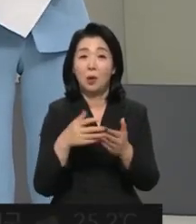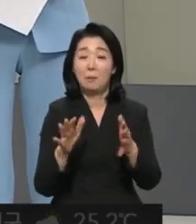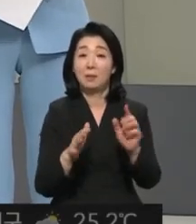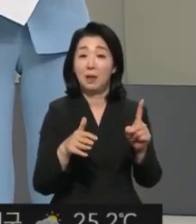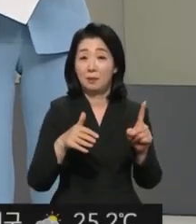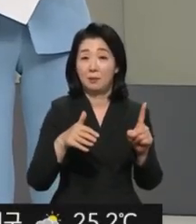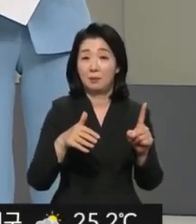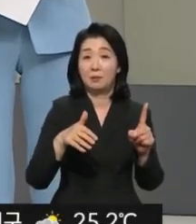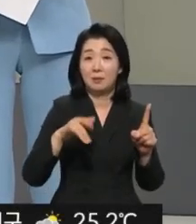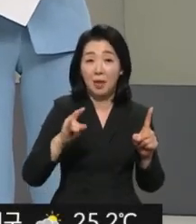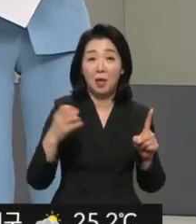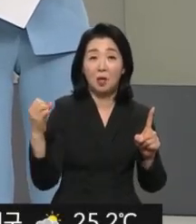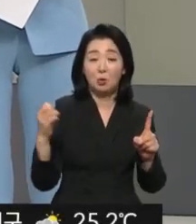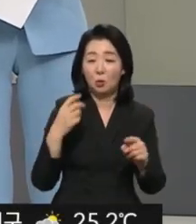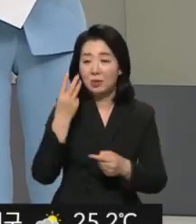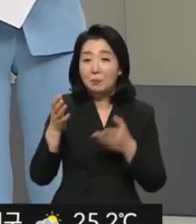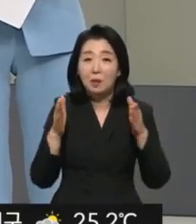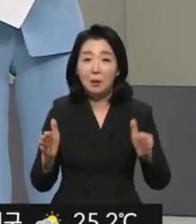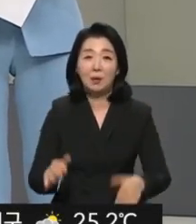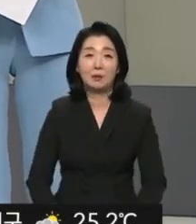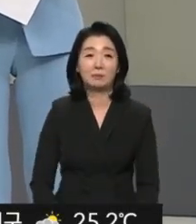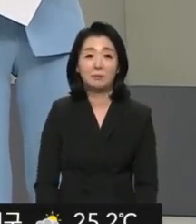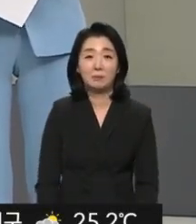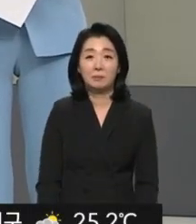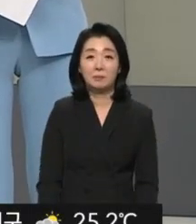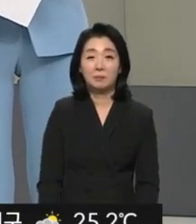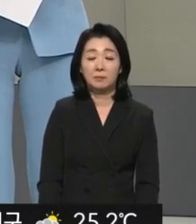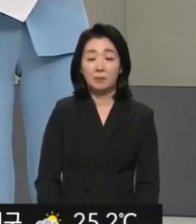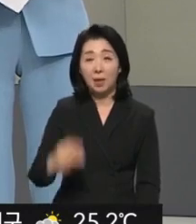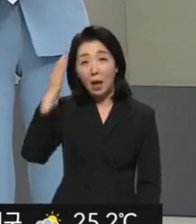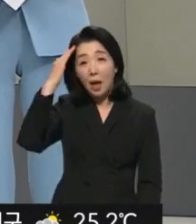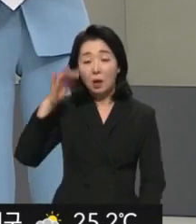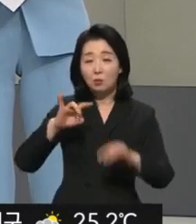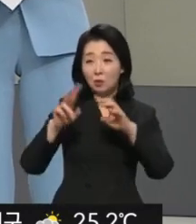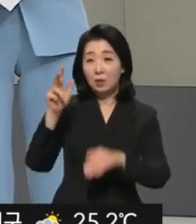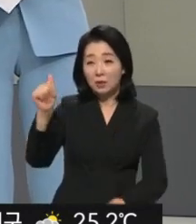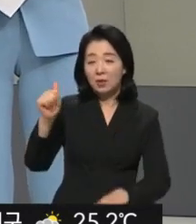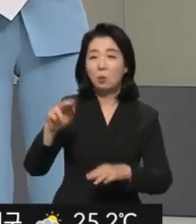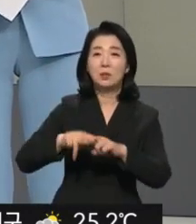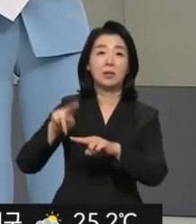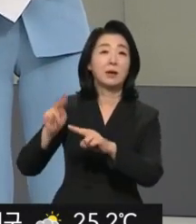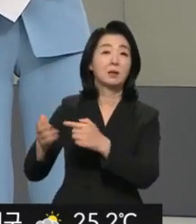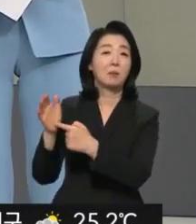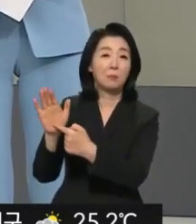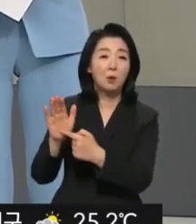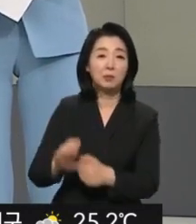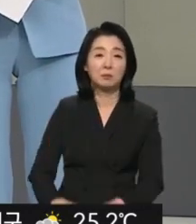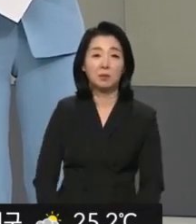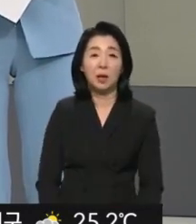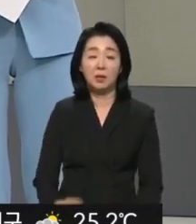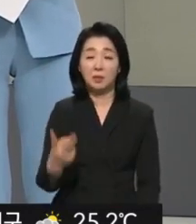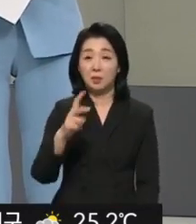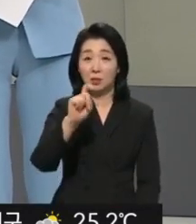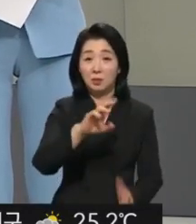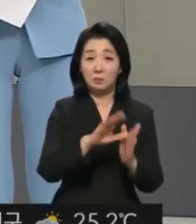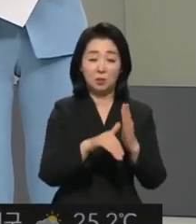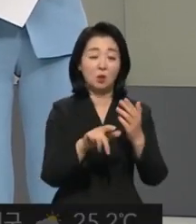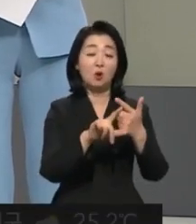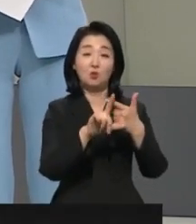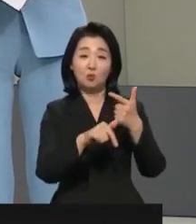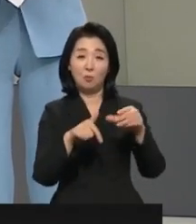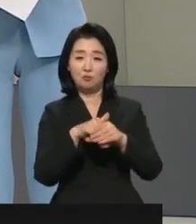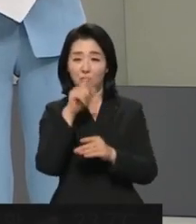가져왔습니다. 정승일 한전 사장이 오늘 사의를 표명했습니다. 정 사장, 2021년 6월 문재인 정권에서